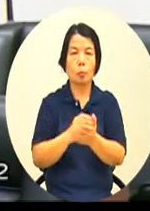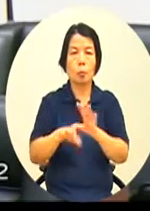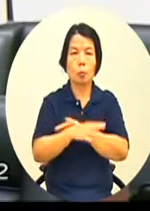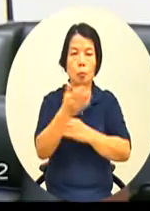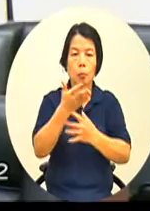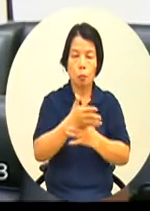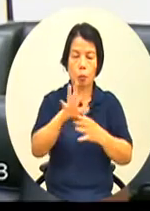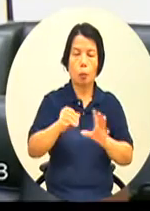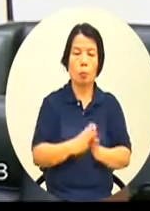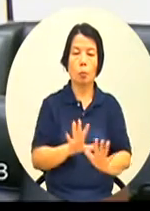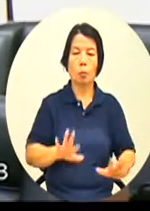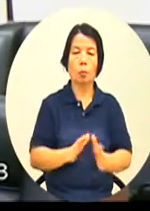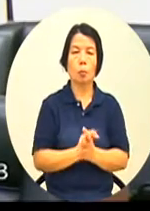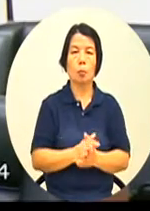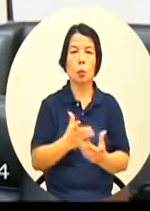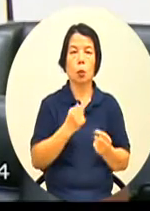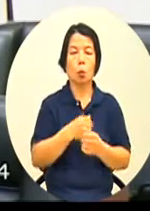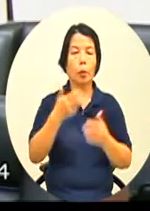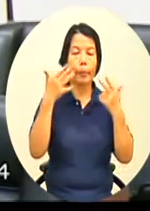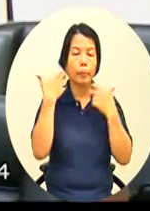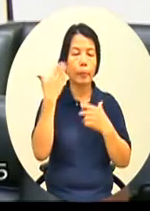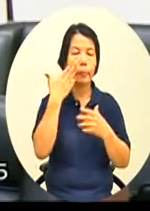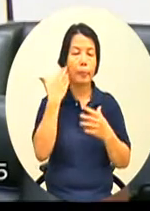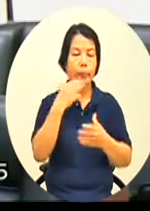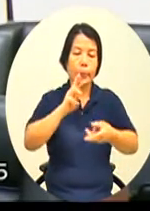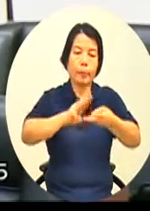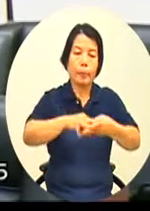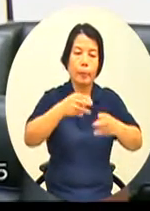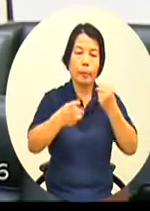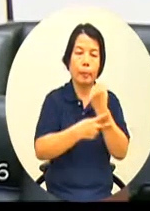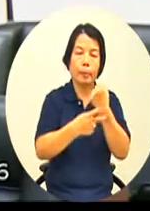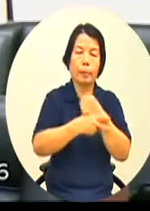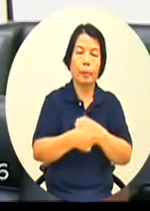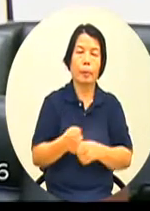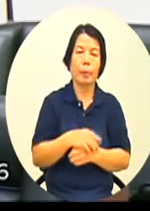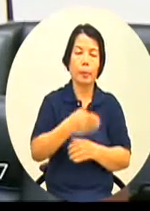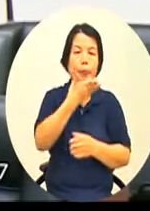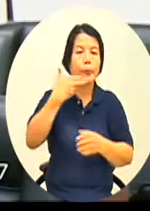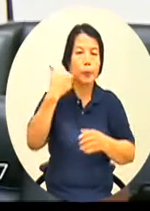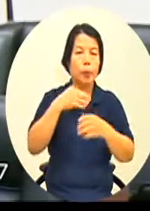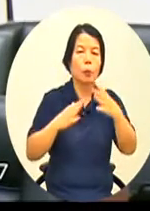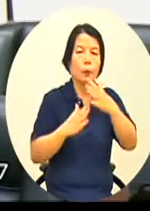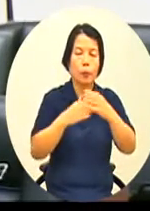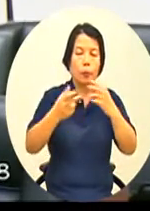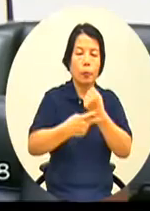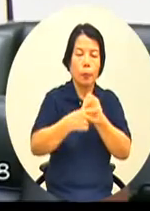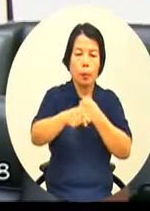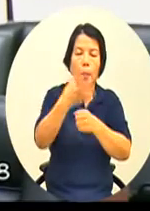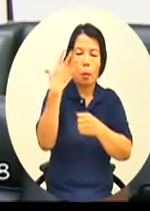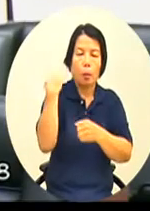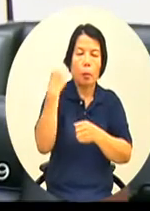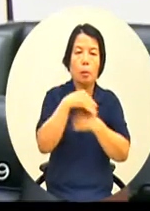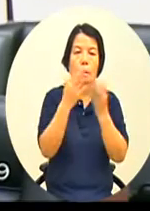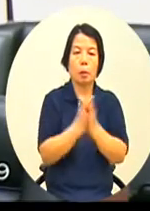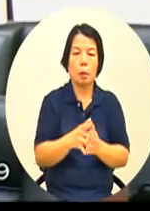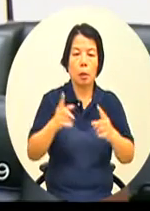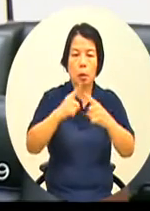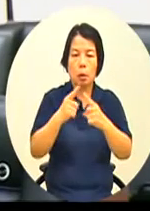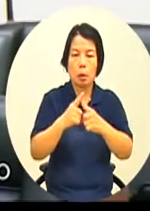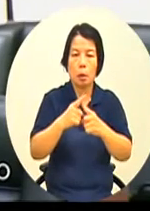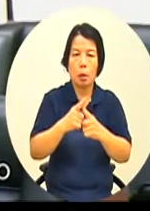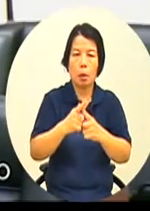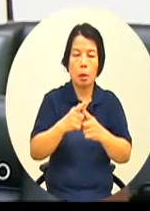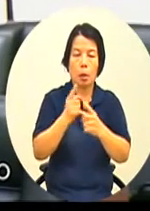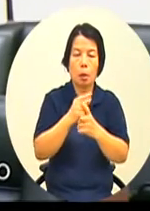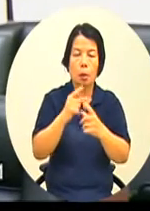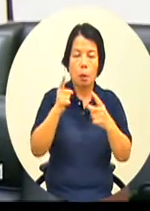区里面的蓝田里跟清风里，它都是目前原高雄市区人口成长最快最大